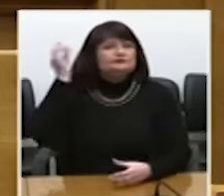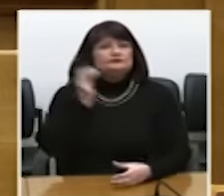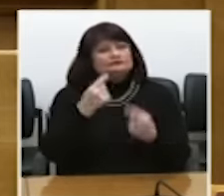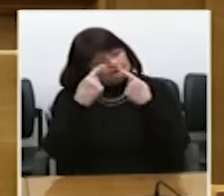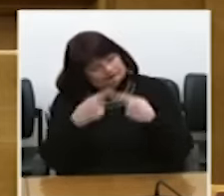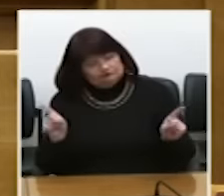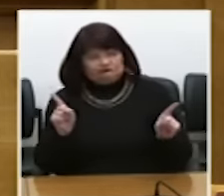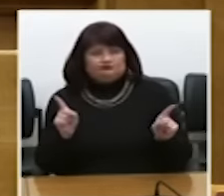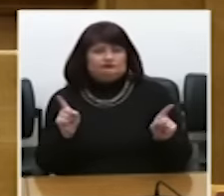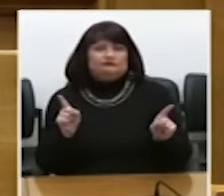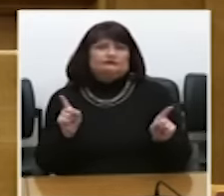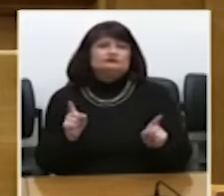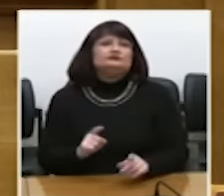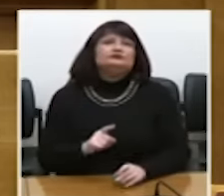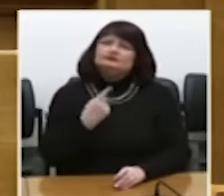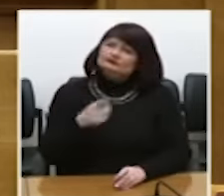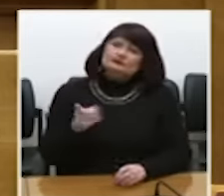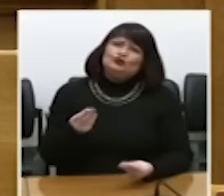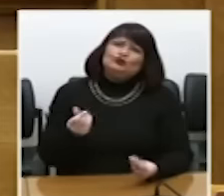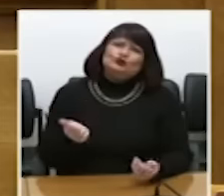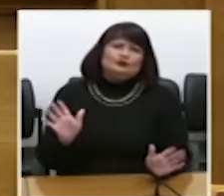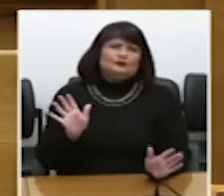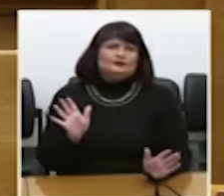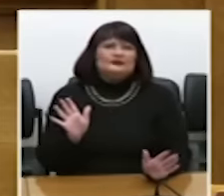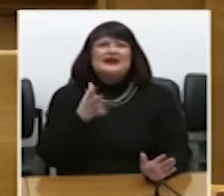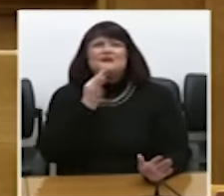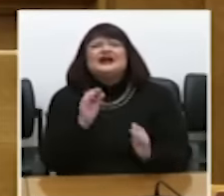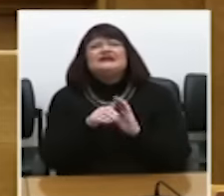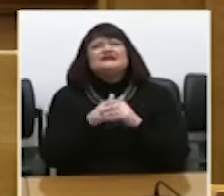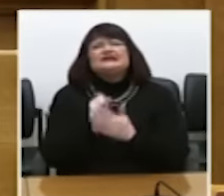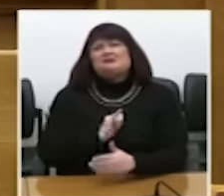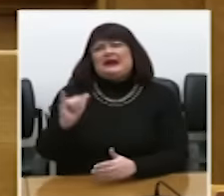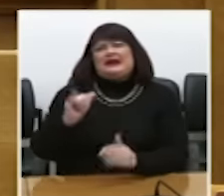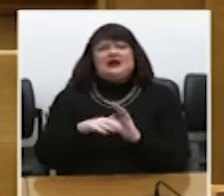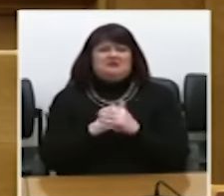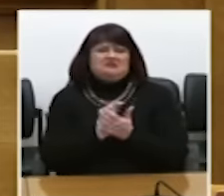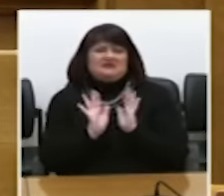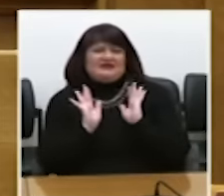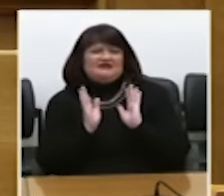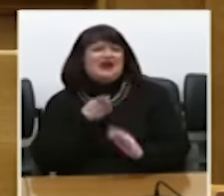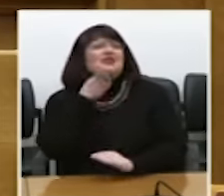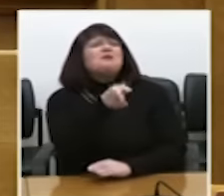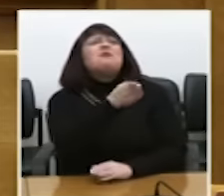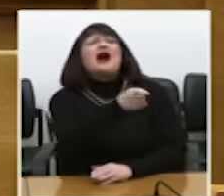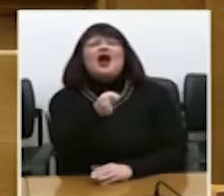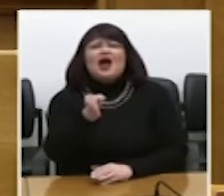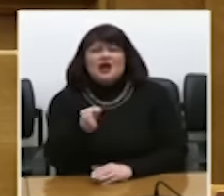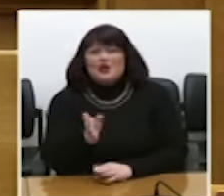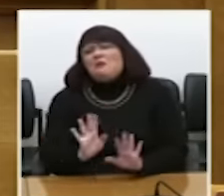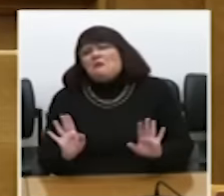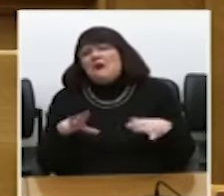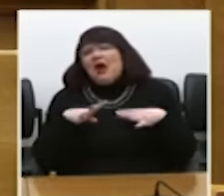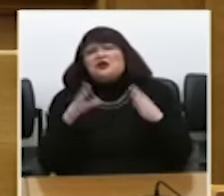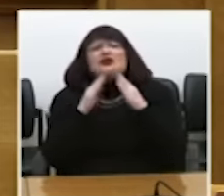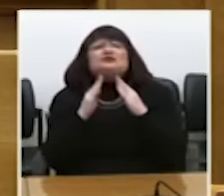διαδικασία. Πρόκειται για μια πολύ πιο παθητική, απόμακρη στάση, όπου ο καθένας και η καθεμιά, από το σπίτι